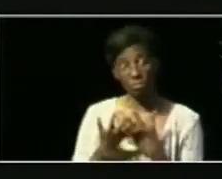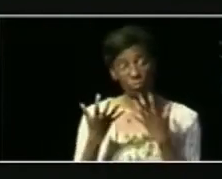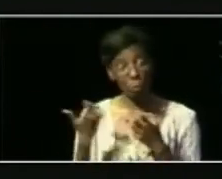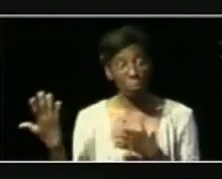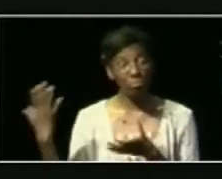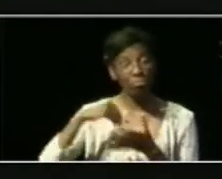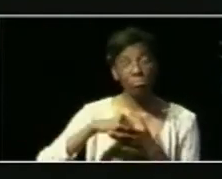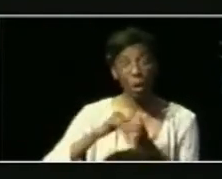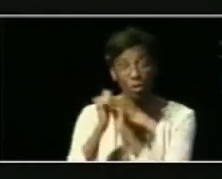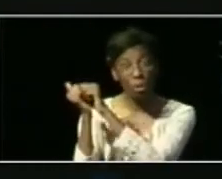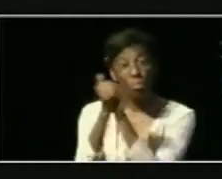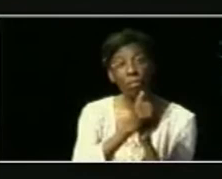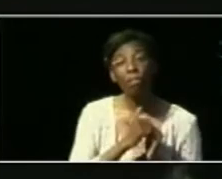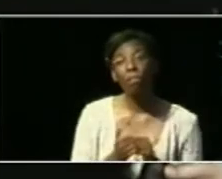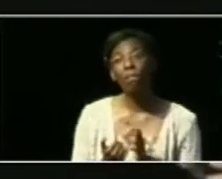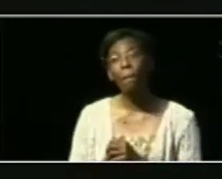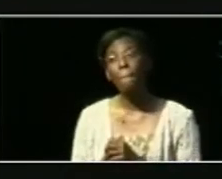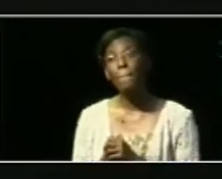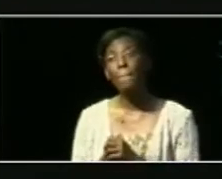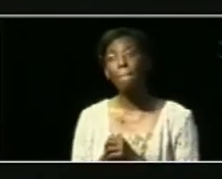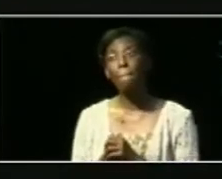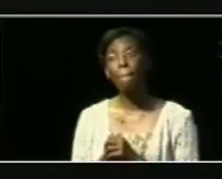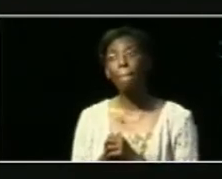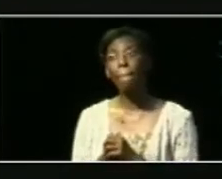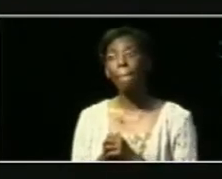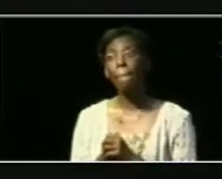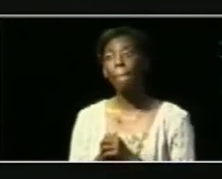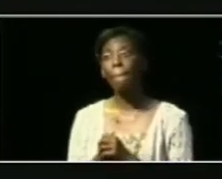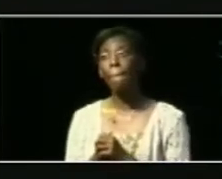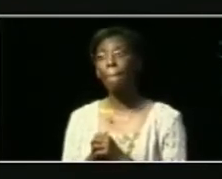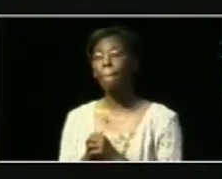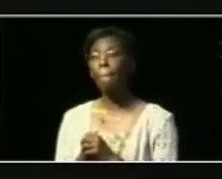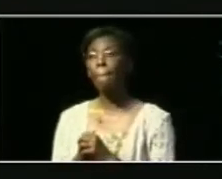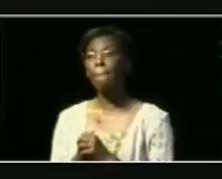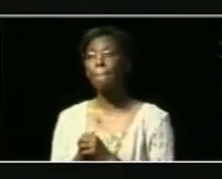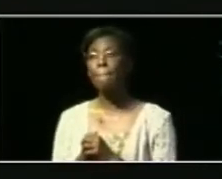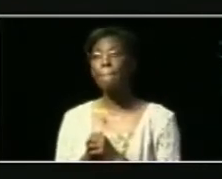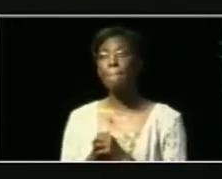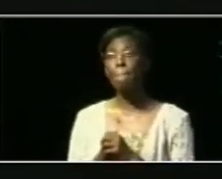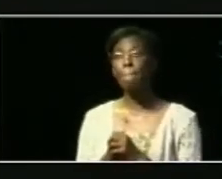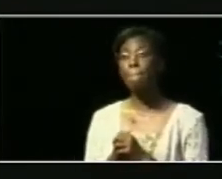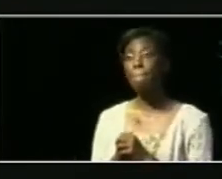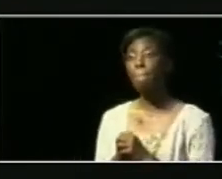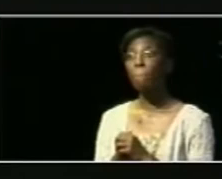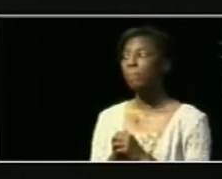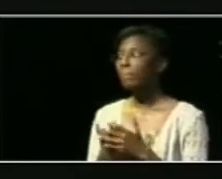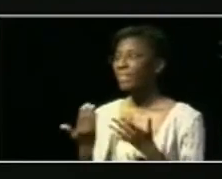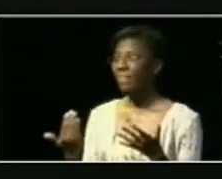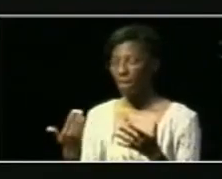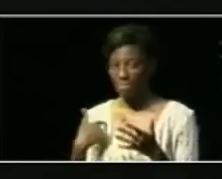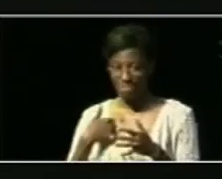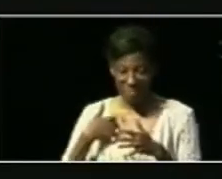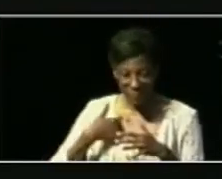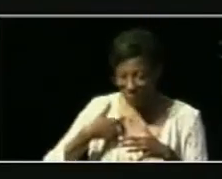in earnestly asking the Lord to pour out the Holy Spirit with power upon God's church? Dans cette démarche sincère